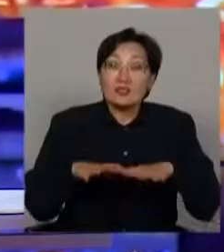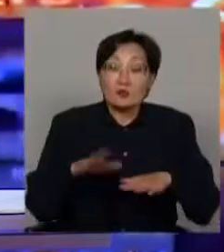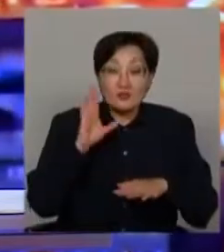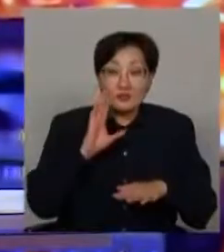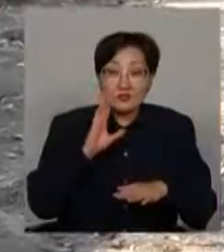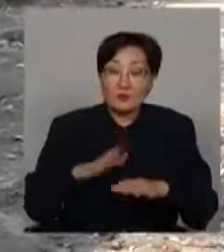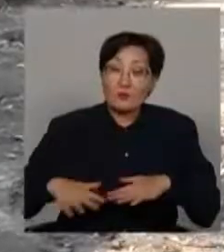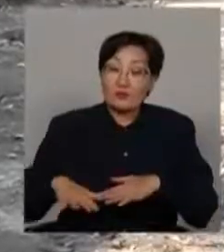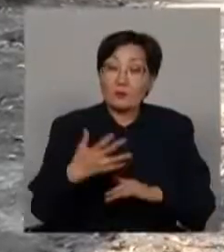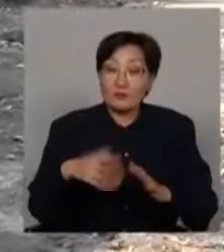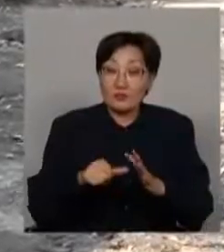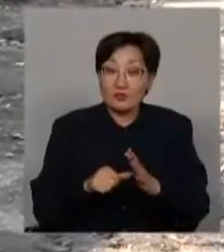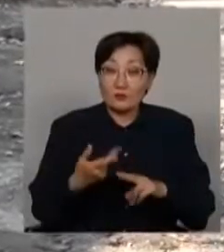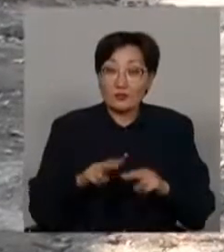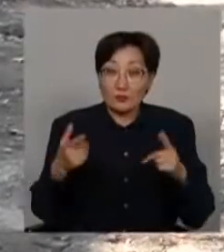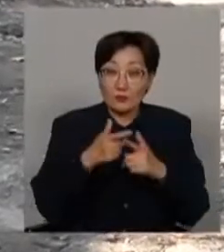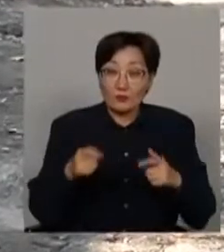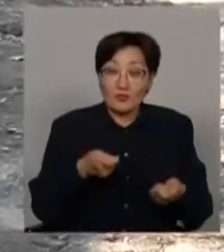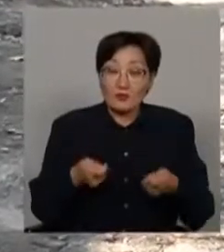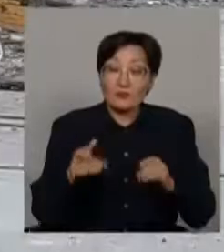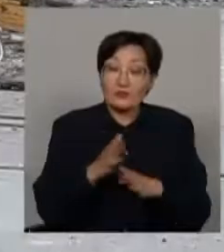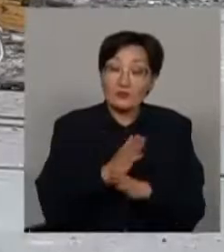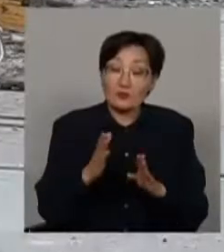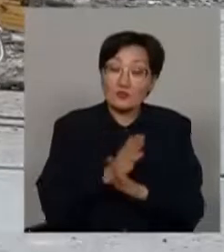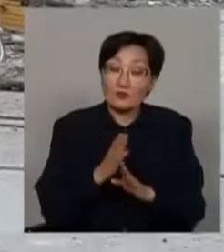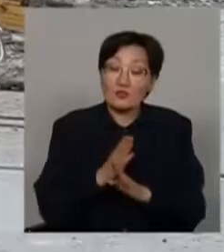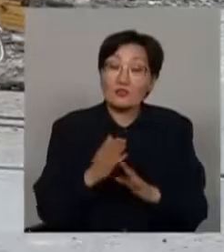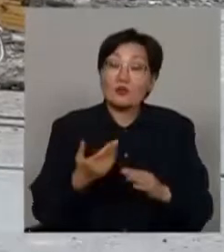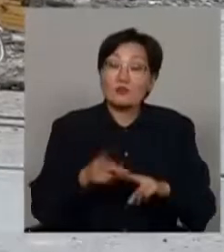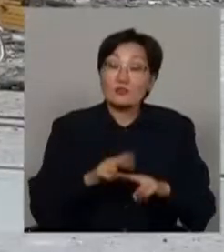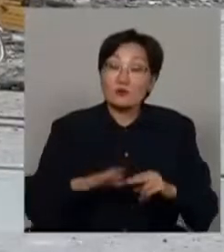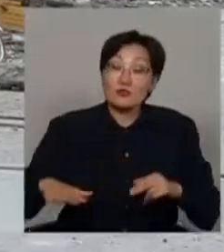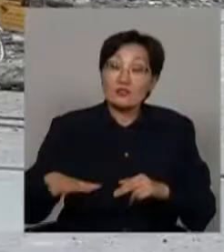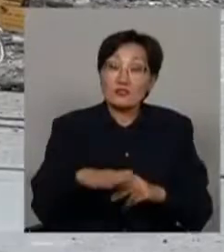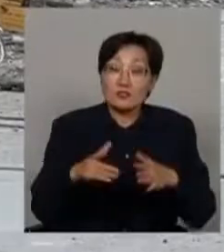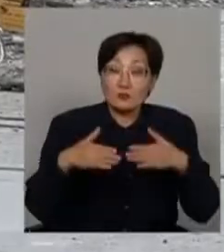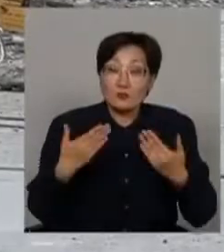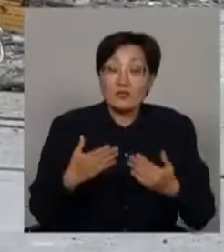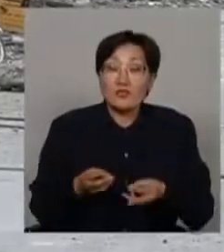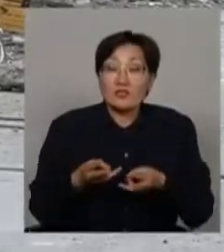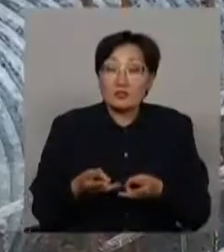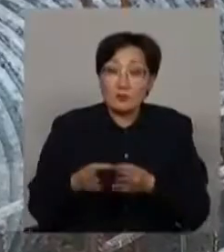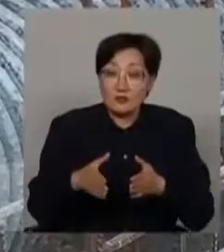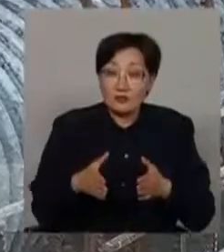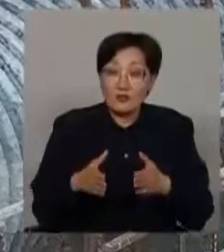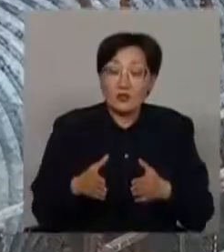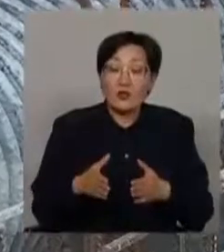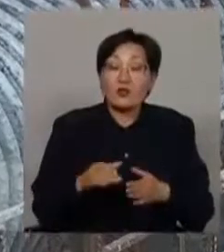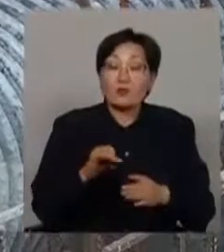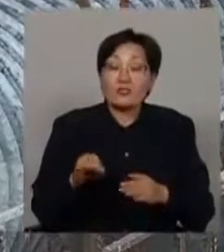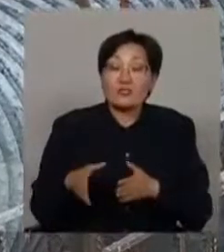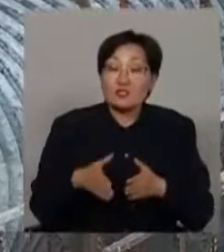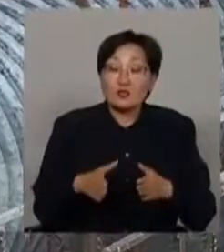Их 56. Об этом сообщили в Управлении экологии и окружающей среды. На этих участках нет ливневых сетей, а коллекторы и